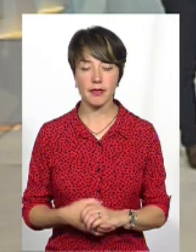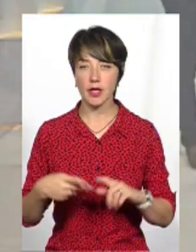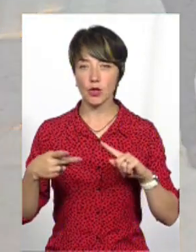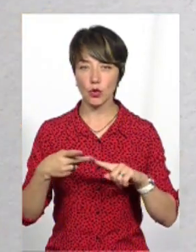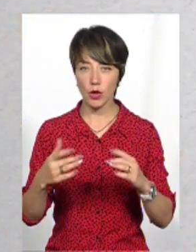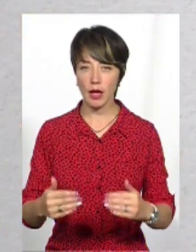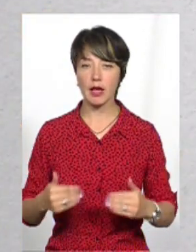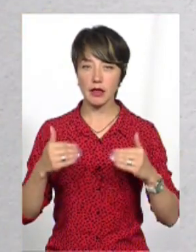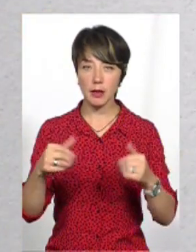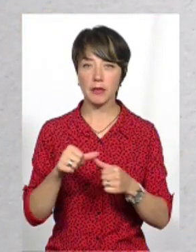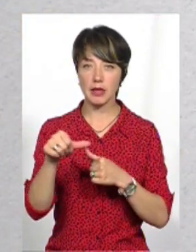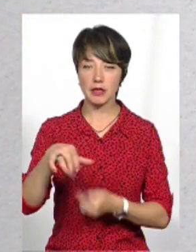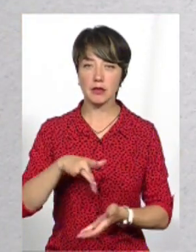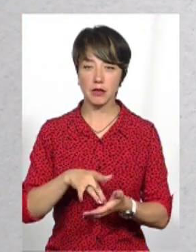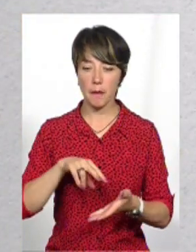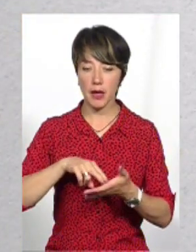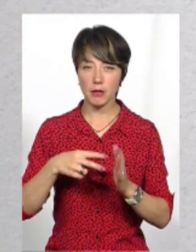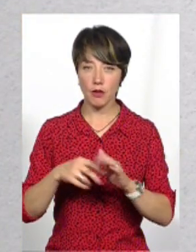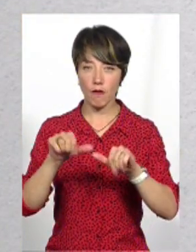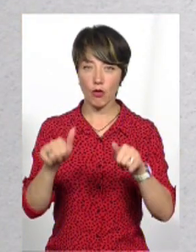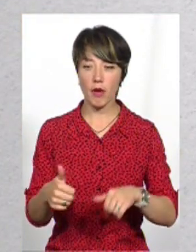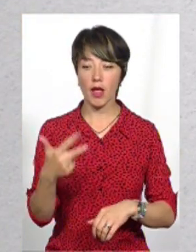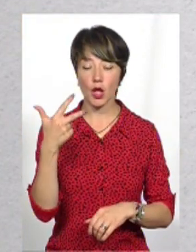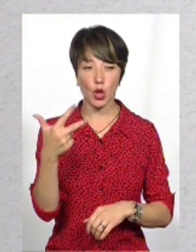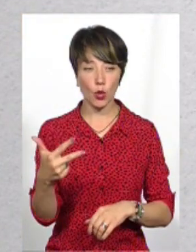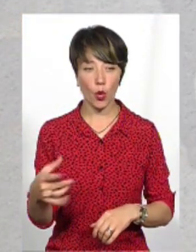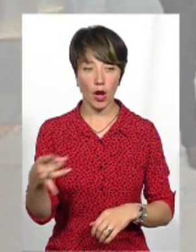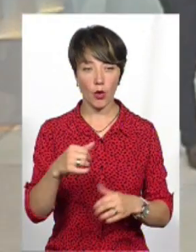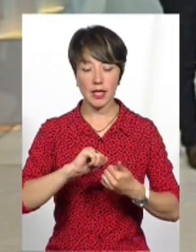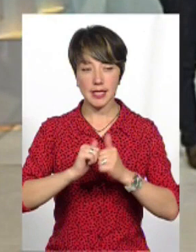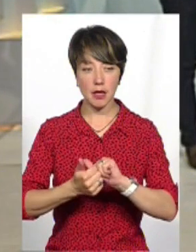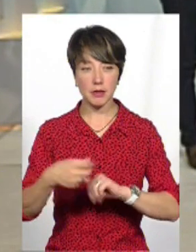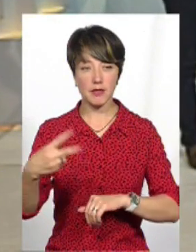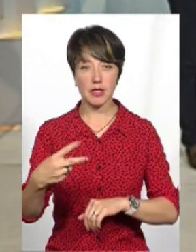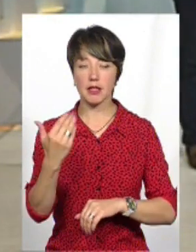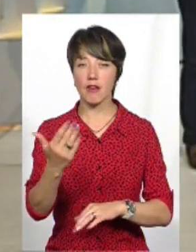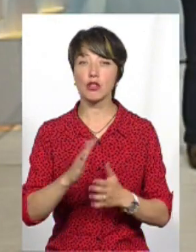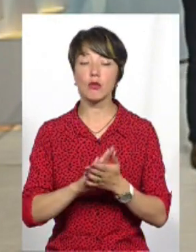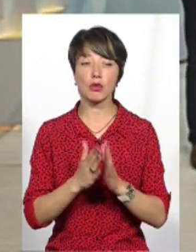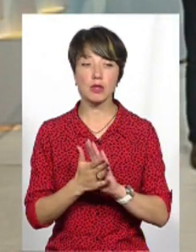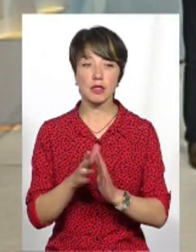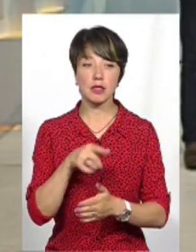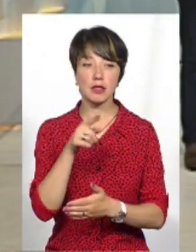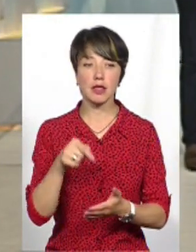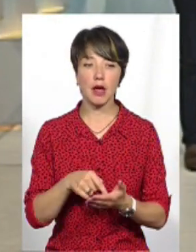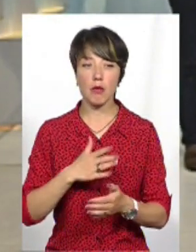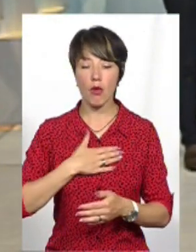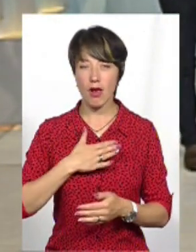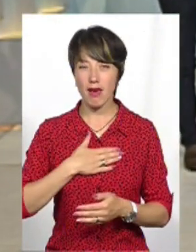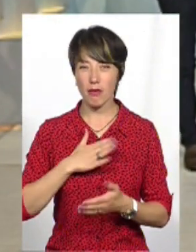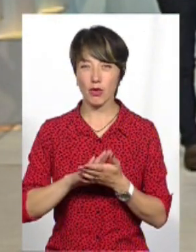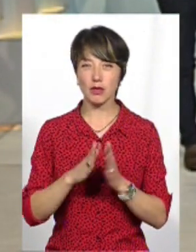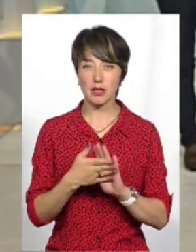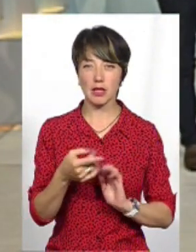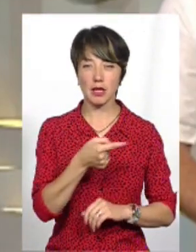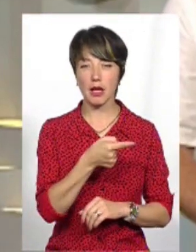Другий етап децентралізації передбачає формування в області 3 районів замість 20. Ваша позиція стосовно цього? Ну, моя позиція негативна,